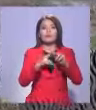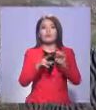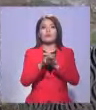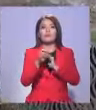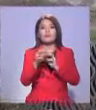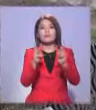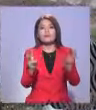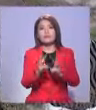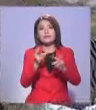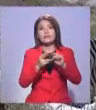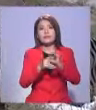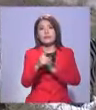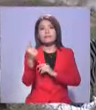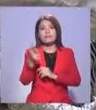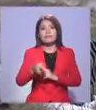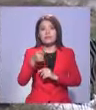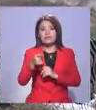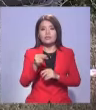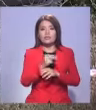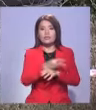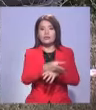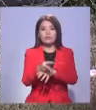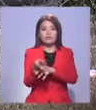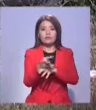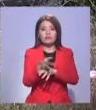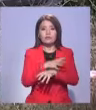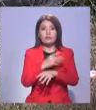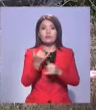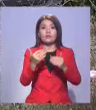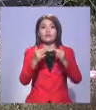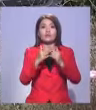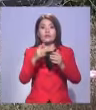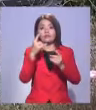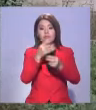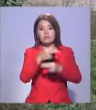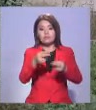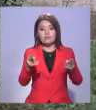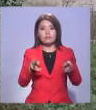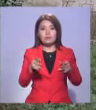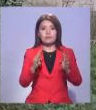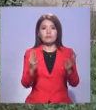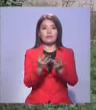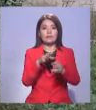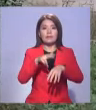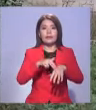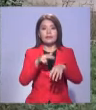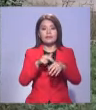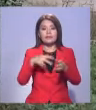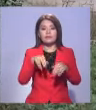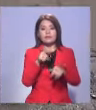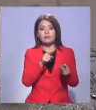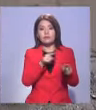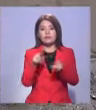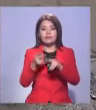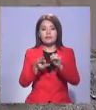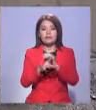өртті төтеншеліктер бір сағатта алауыздықтады. Бүгінде тұрғын үй ескерту лентасымен қоршалған. Мұнда полиция қызметкерлері жұмыс істеп